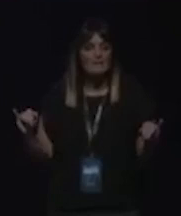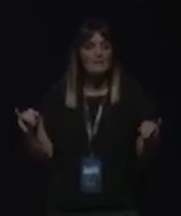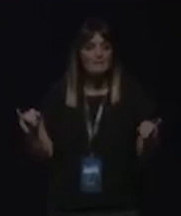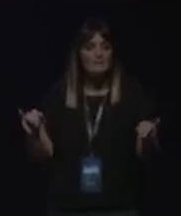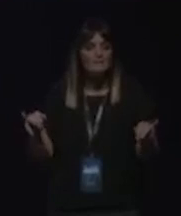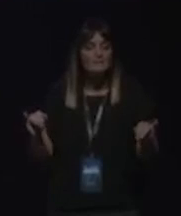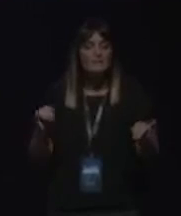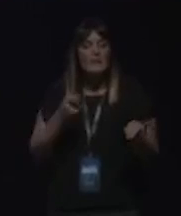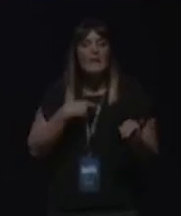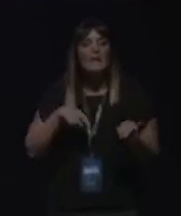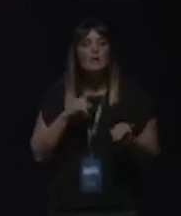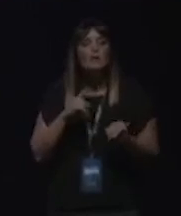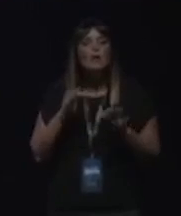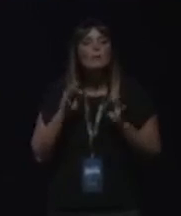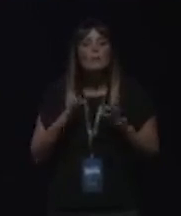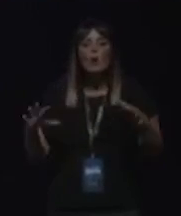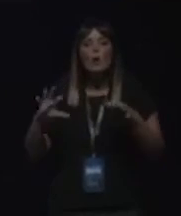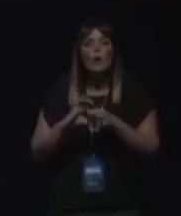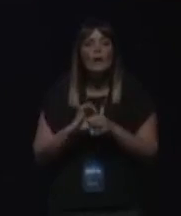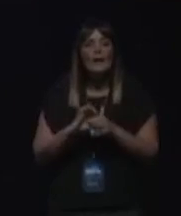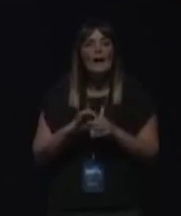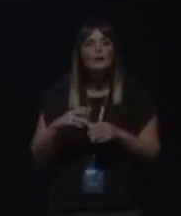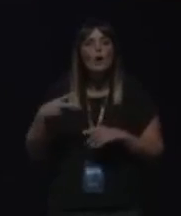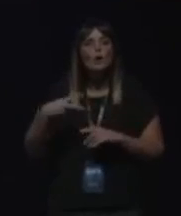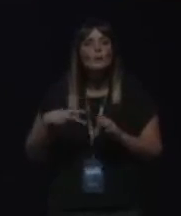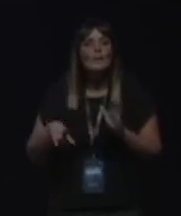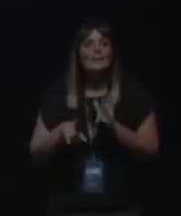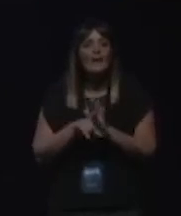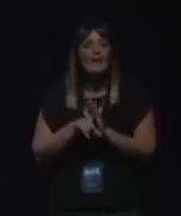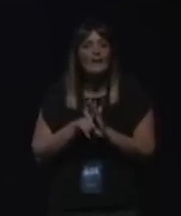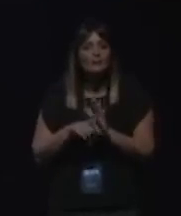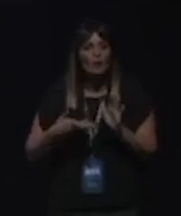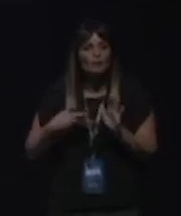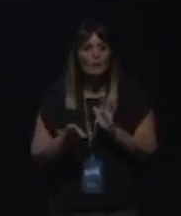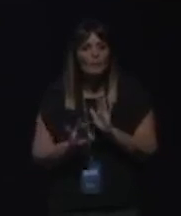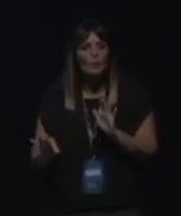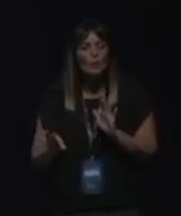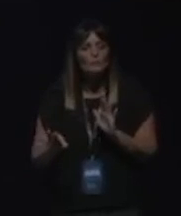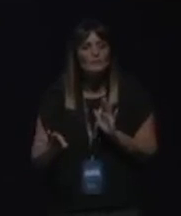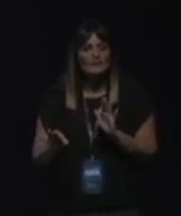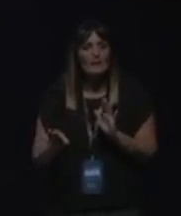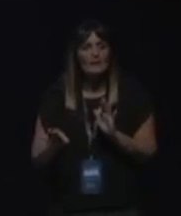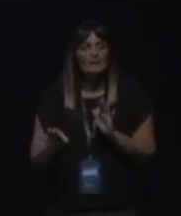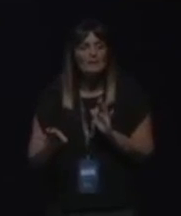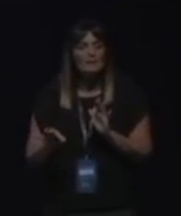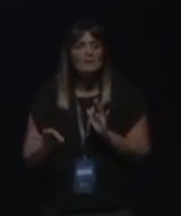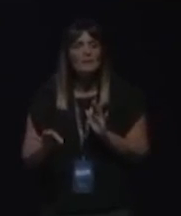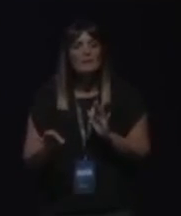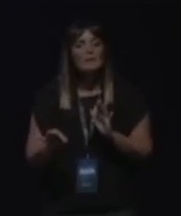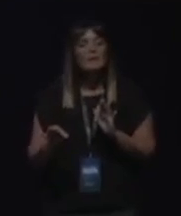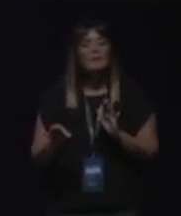rifatti esclusivamente alla normativa, quella esistente. Non si è pensata a delle disposizioni specifiche per